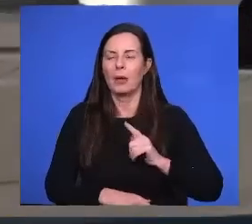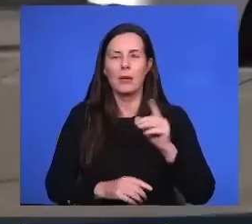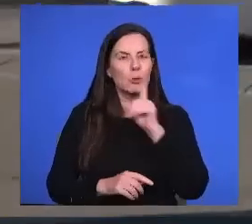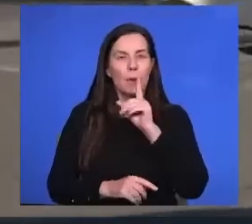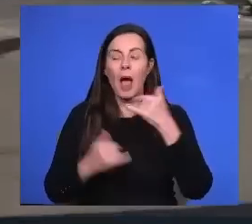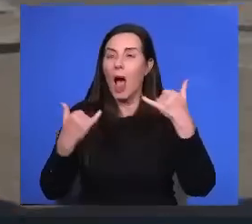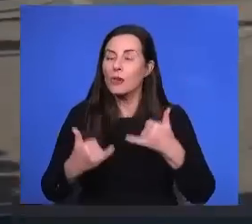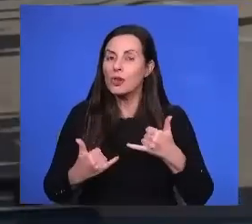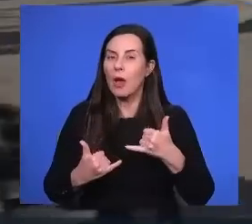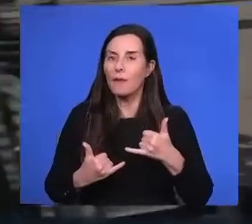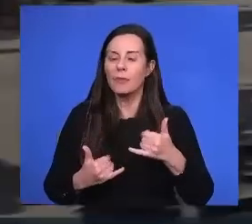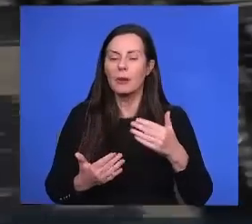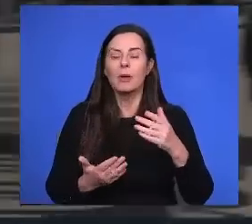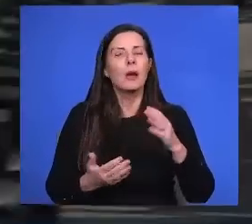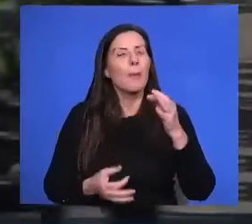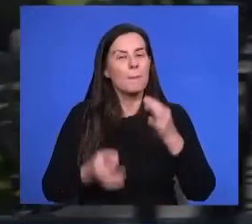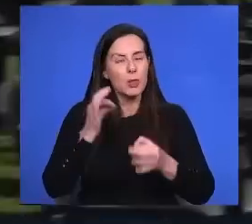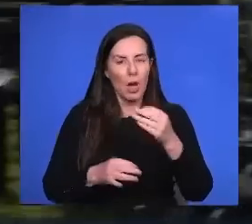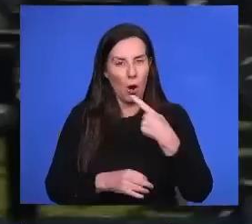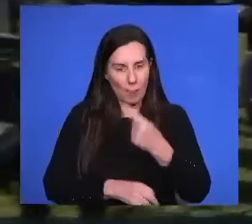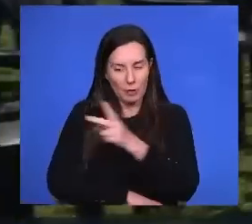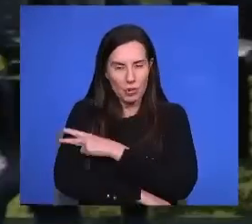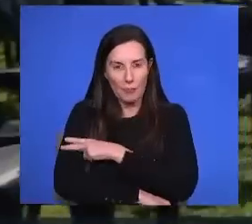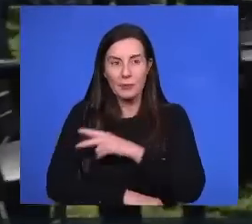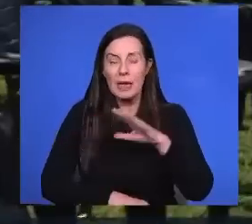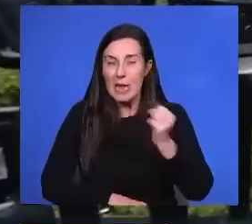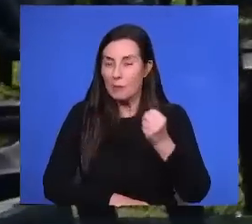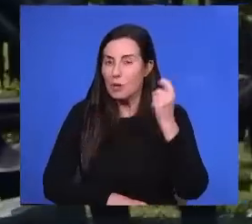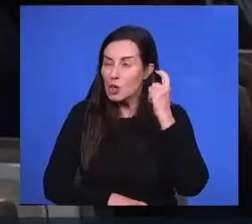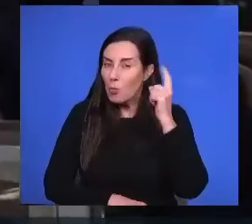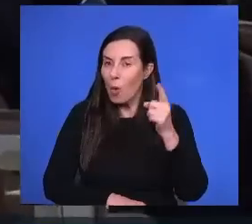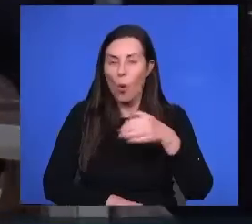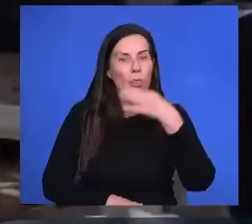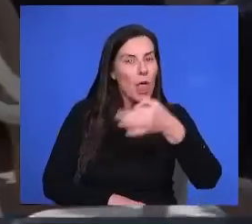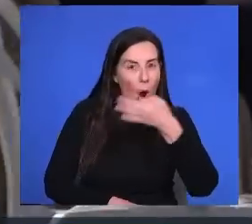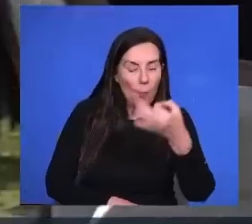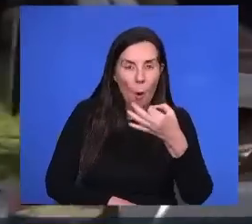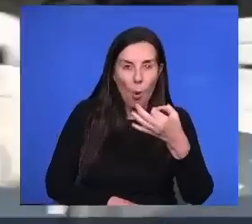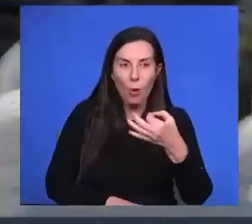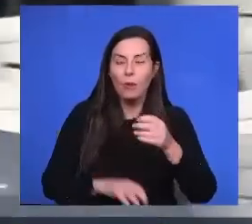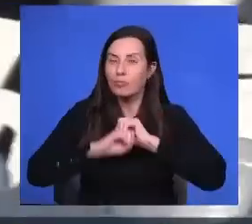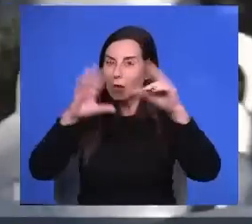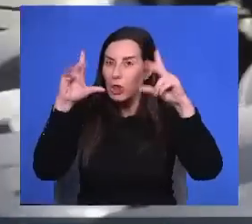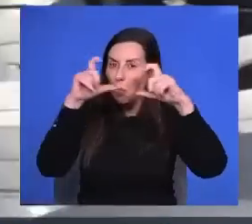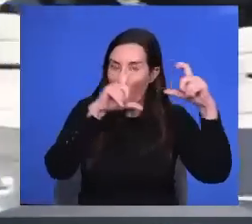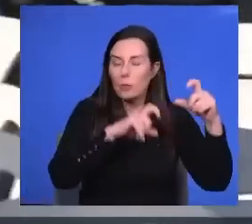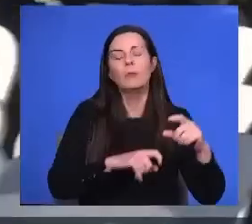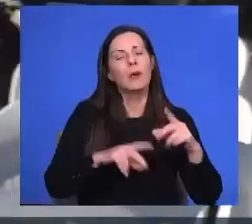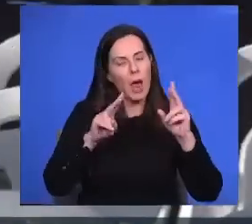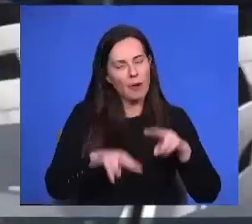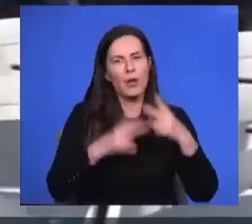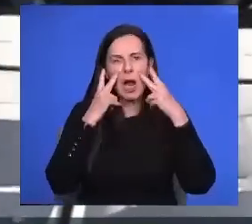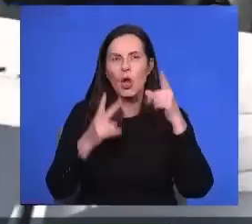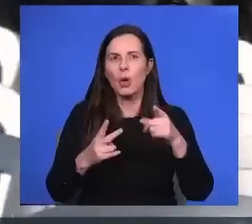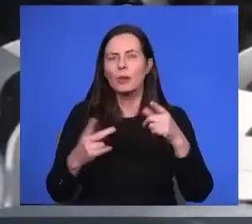כעת חוות הדעת המשפטית שבידי המשטרה גורסת כי במידה וישמעו במקום נאומים ויופצו ממנו תמונות, יהיה ניתן לראות